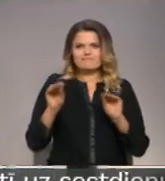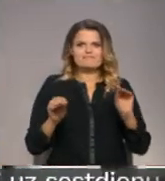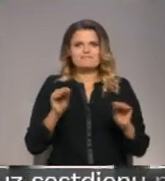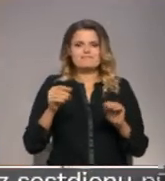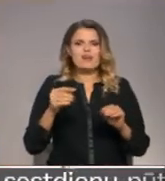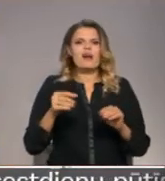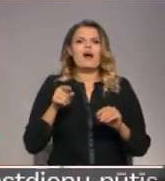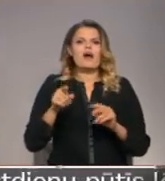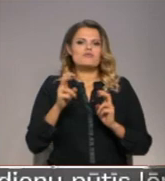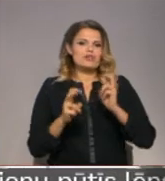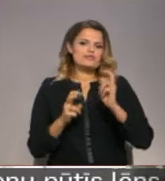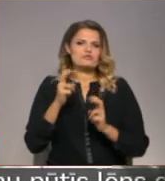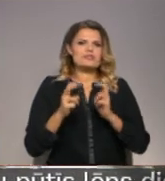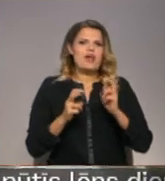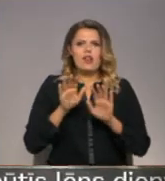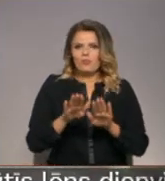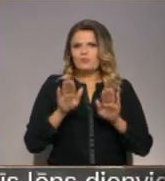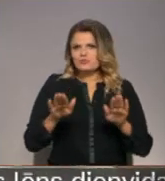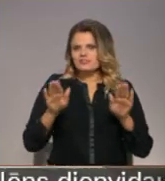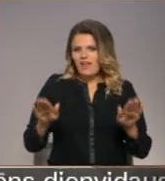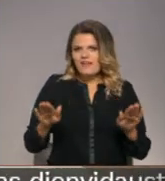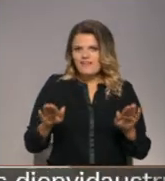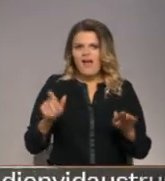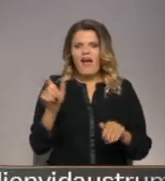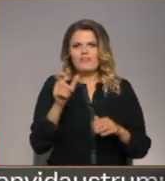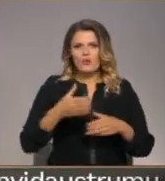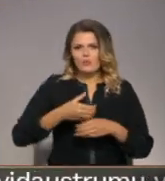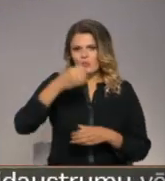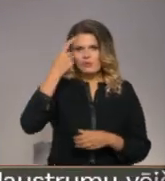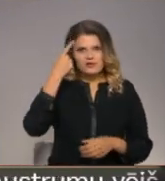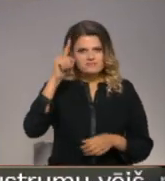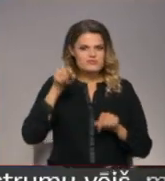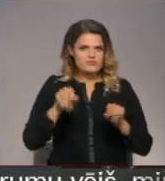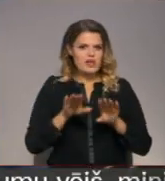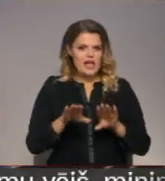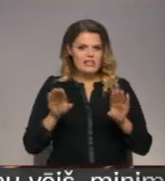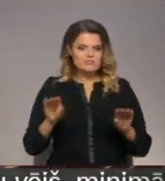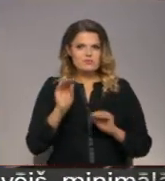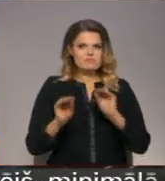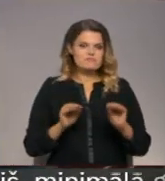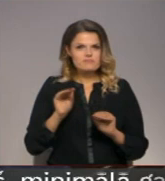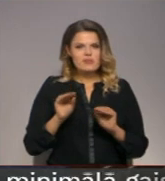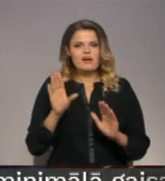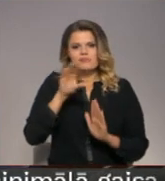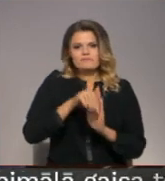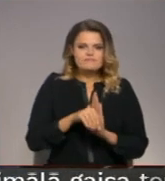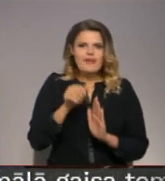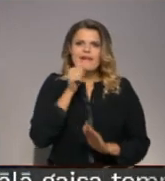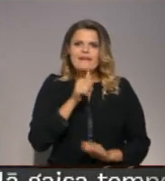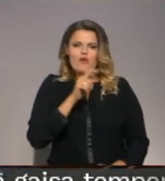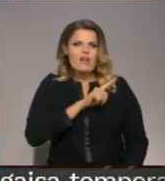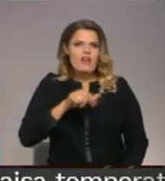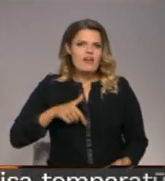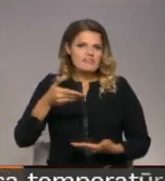industriālā mantojuma jeb adatu tornī. Ideja par šādas ekspozīcijas izveidošana radusies iesaistoties Interreg